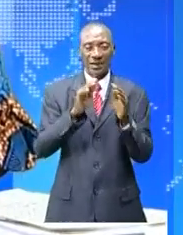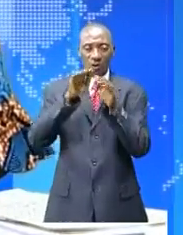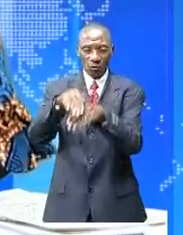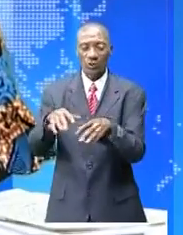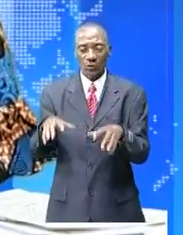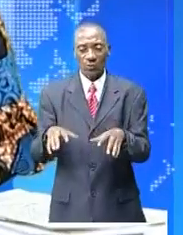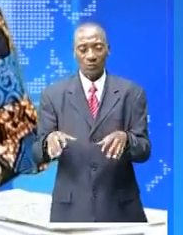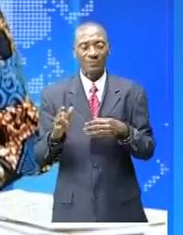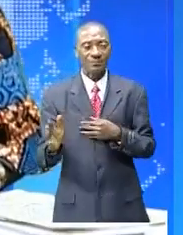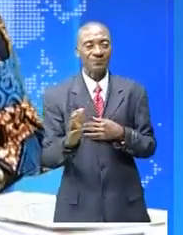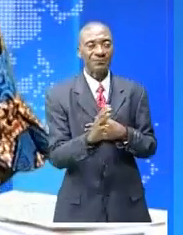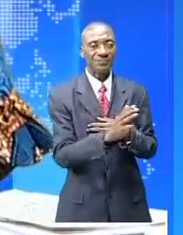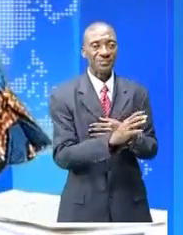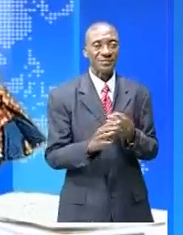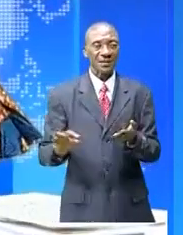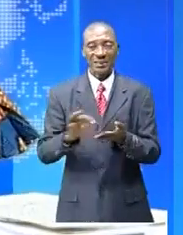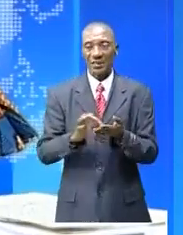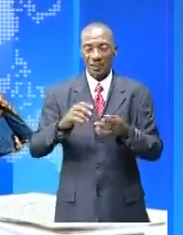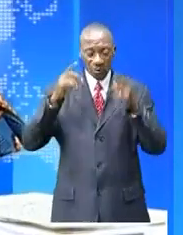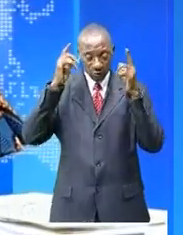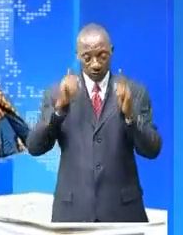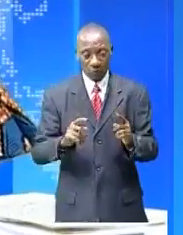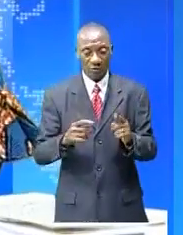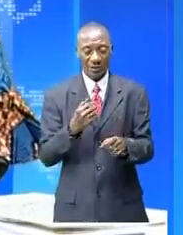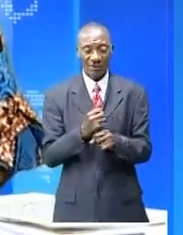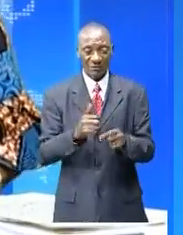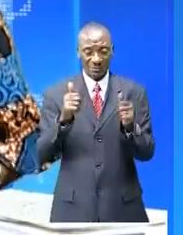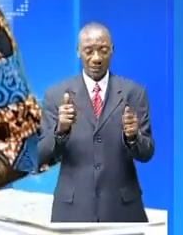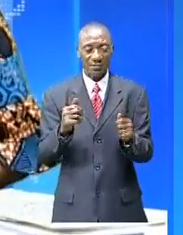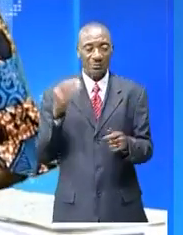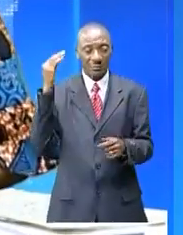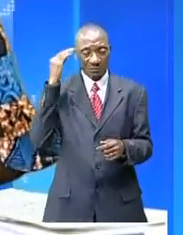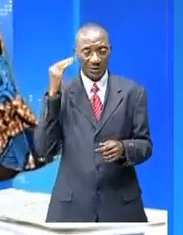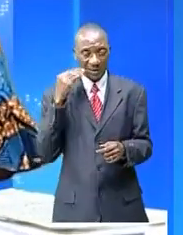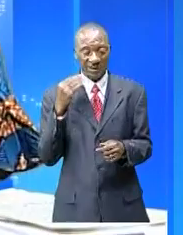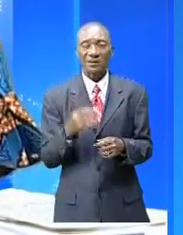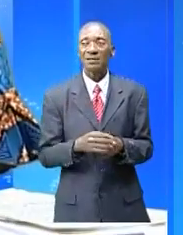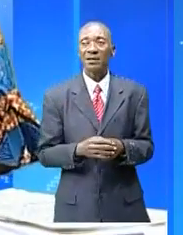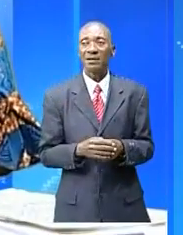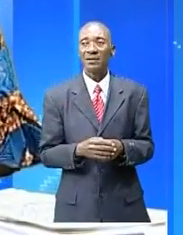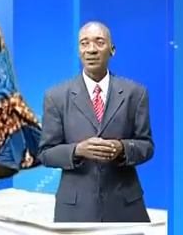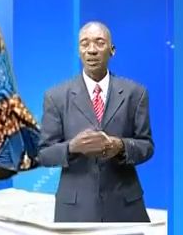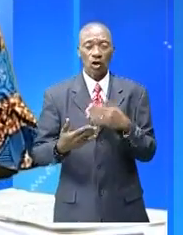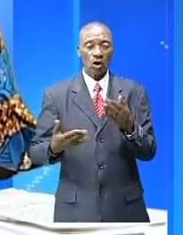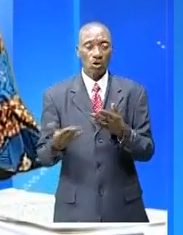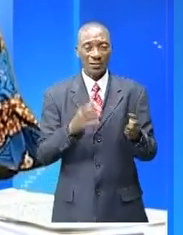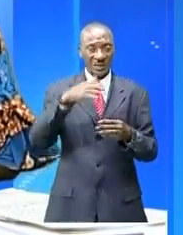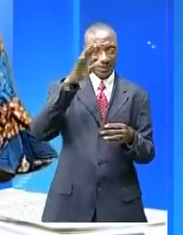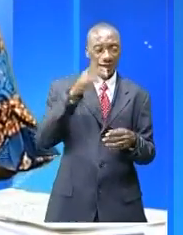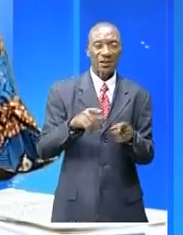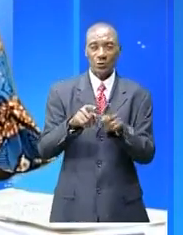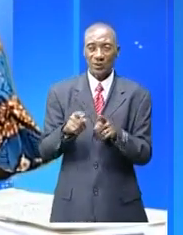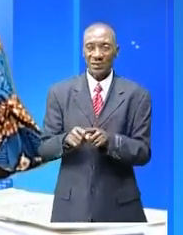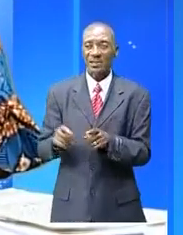Signature du contrat de performance entre le ministère du Commerce extérieur et l'Office congolais de contrôle, l'OCC s'engage par là